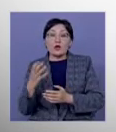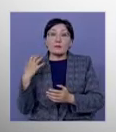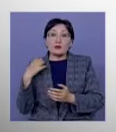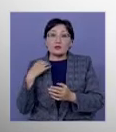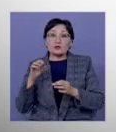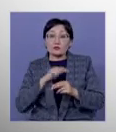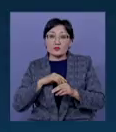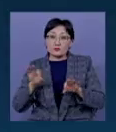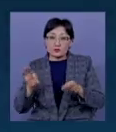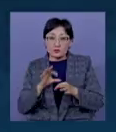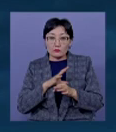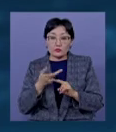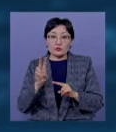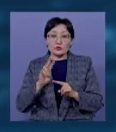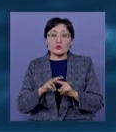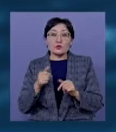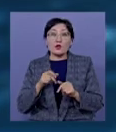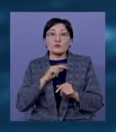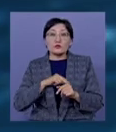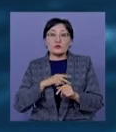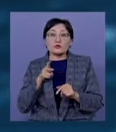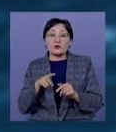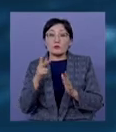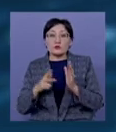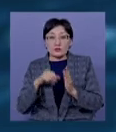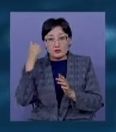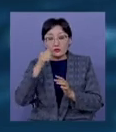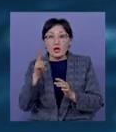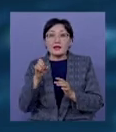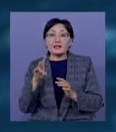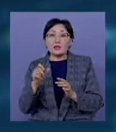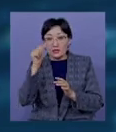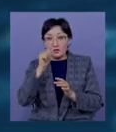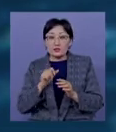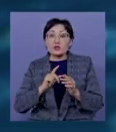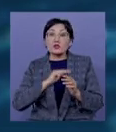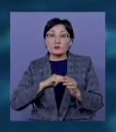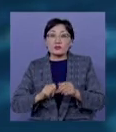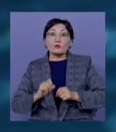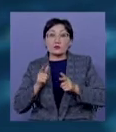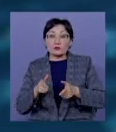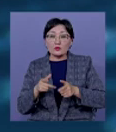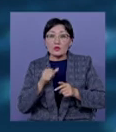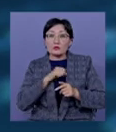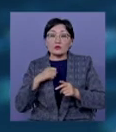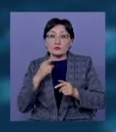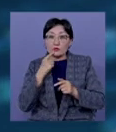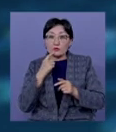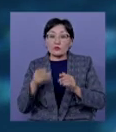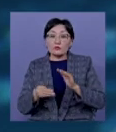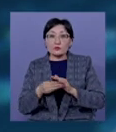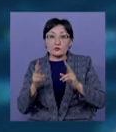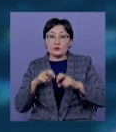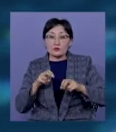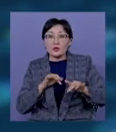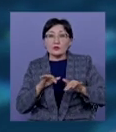қызметінен босатылған болатын. Ол бұл лауазымда 2018 жылдың қаңтарынан бастап жұмыс істеп келді. Ең қиын коррупциялық істерді